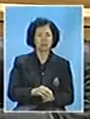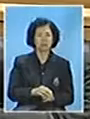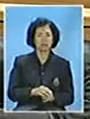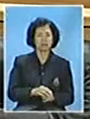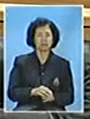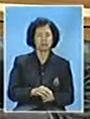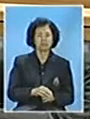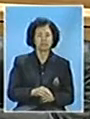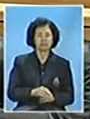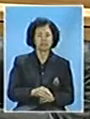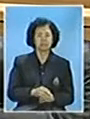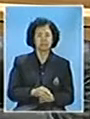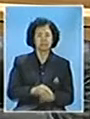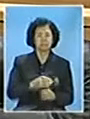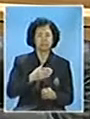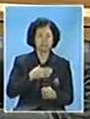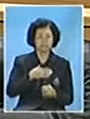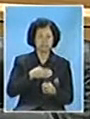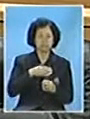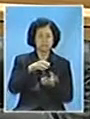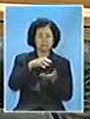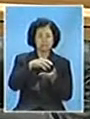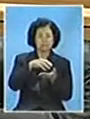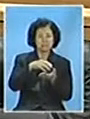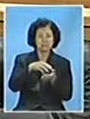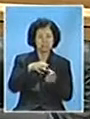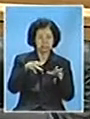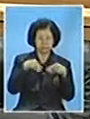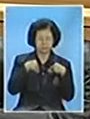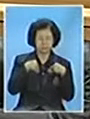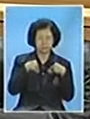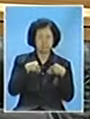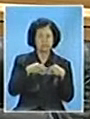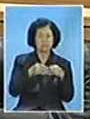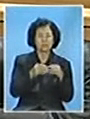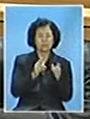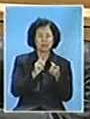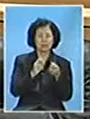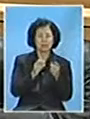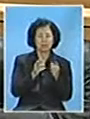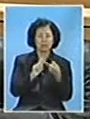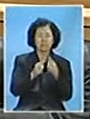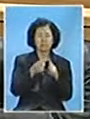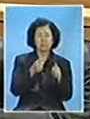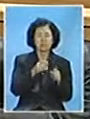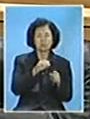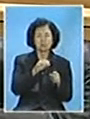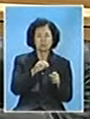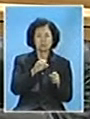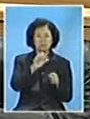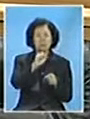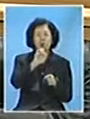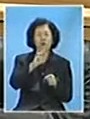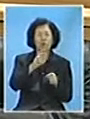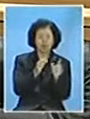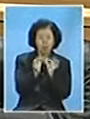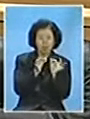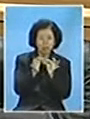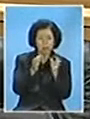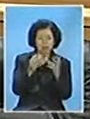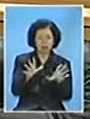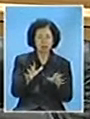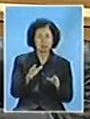ครับผมเห็นด้วยกับการอภิปรายของเพื่อนสมาชิกวุฒิสภาที่เพิ่งกล่าวจบไปนะครับแต่ผมขอตั้